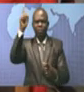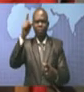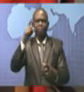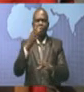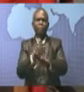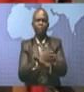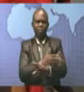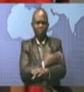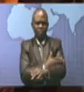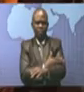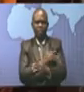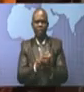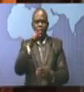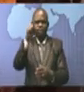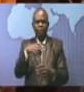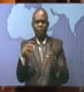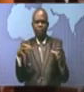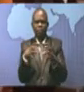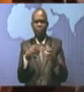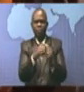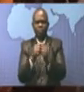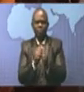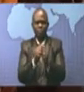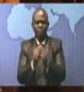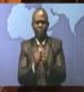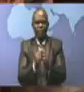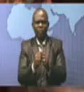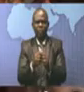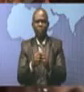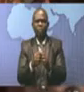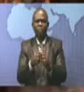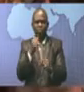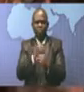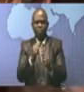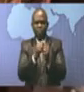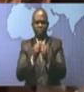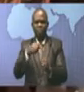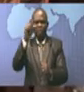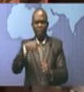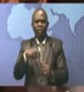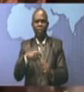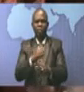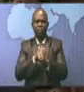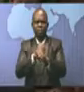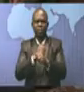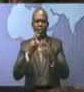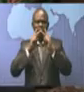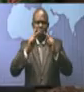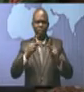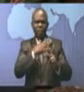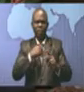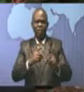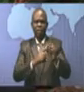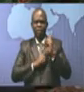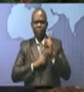également invités à se regrouper dans les coopératives pour s'autodévelopper et de sauvegarder la paix et la sécurité en